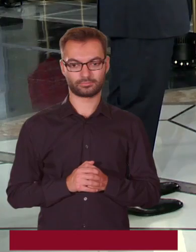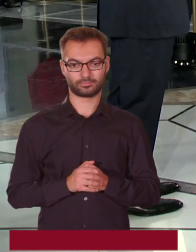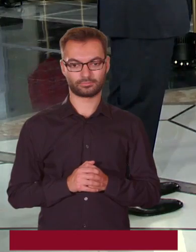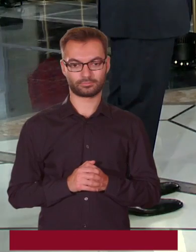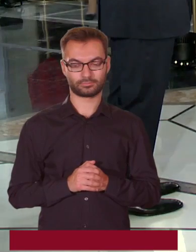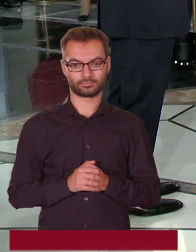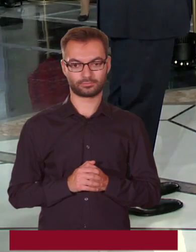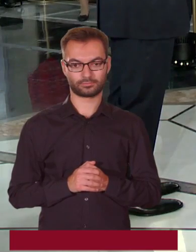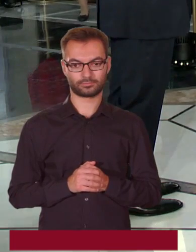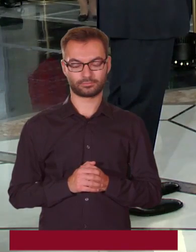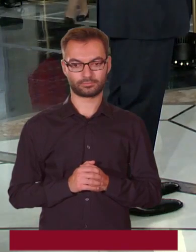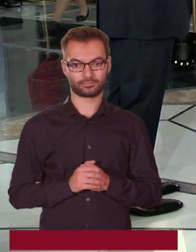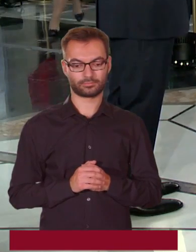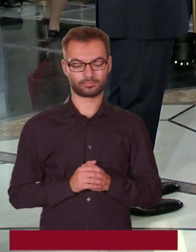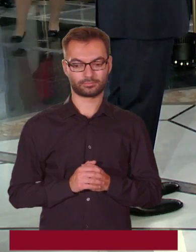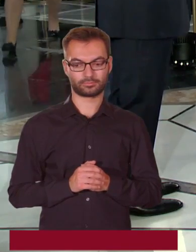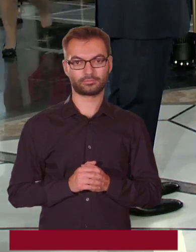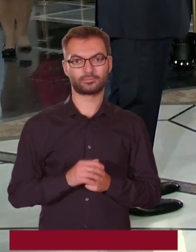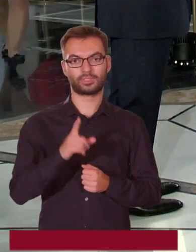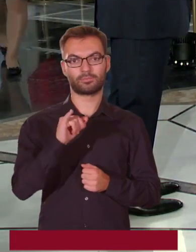Poproszę pana Piotra Tadeusza Glińskiego.